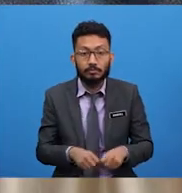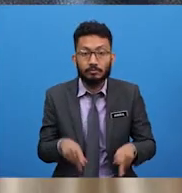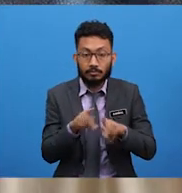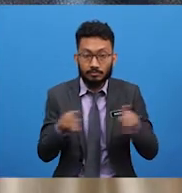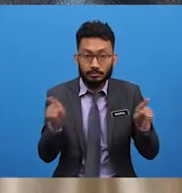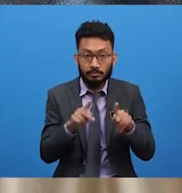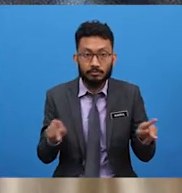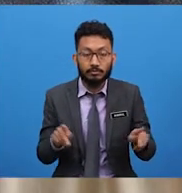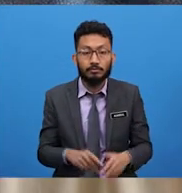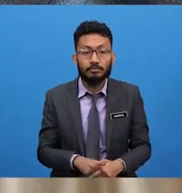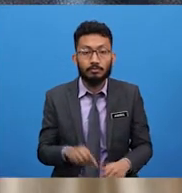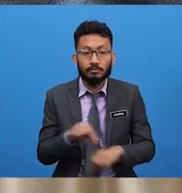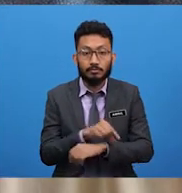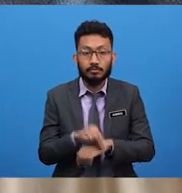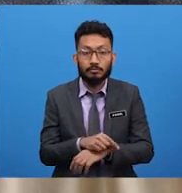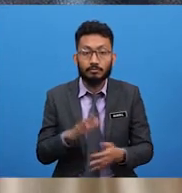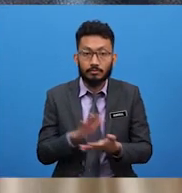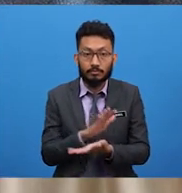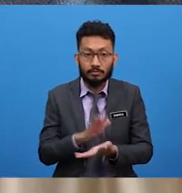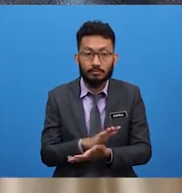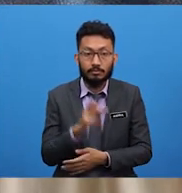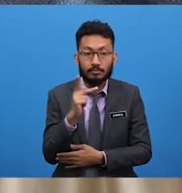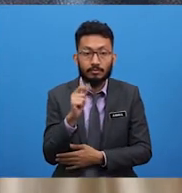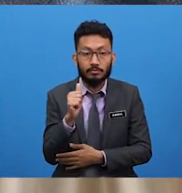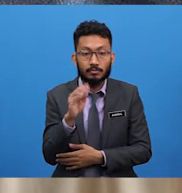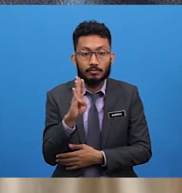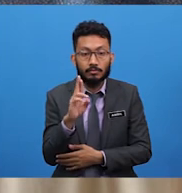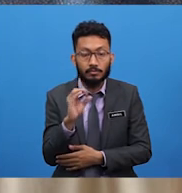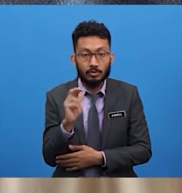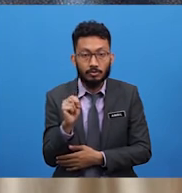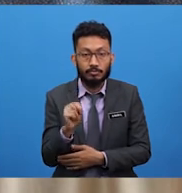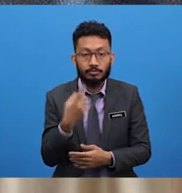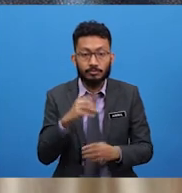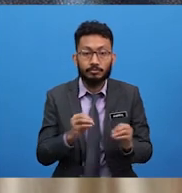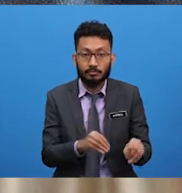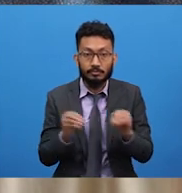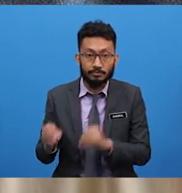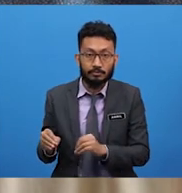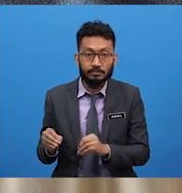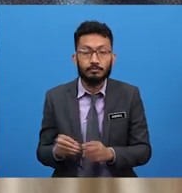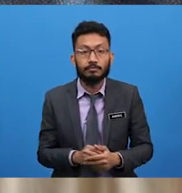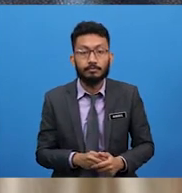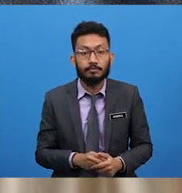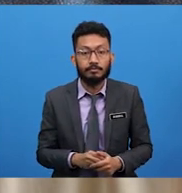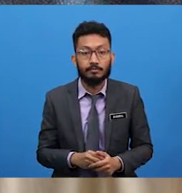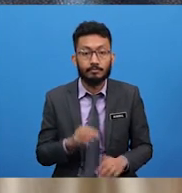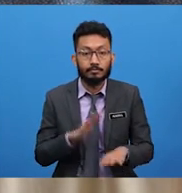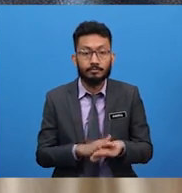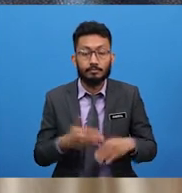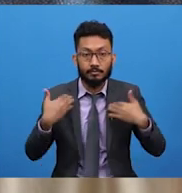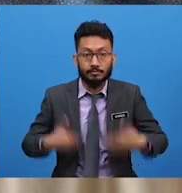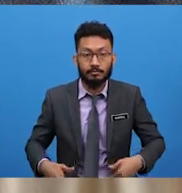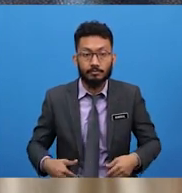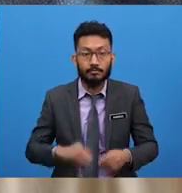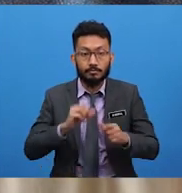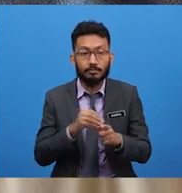Ia digunakan bersama kertas karbon untuk memindahkan tanda pola ke atas fabrik atau